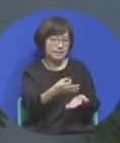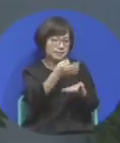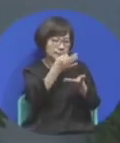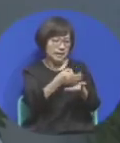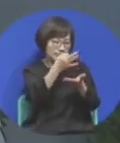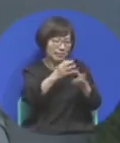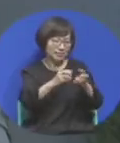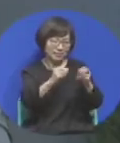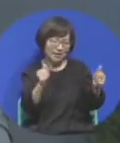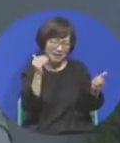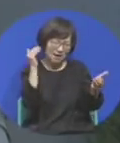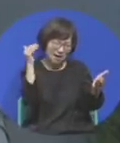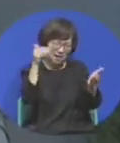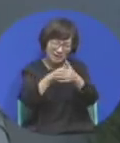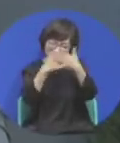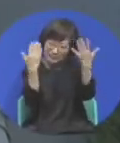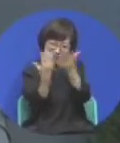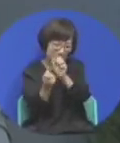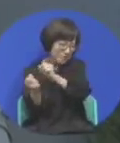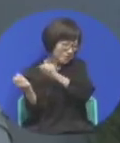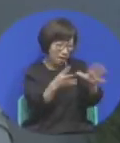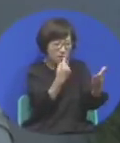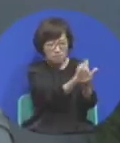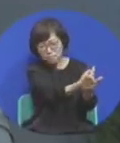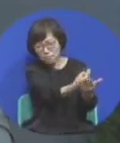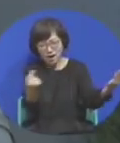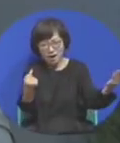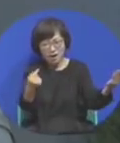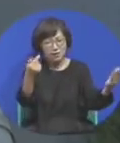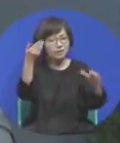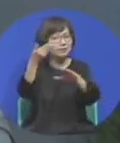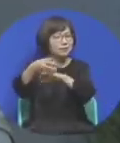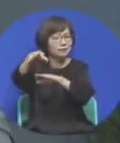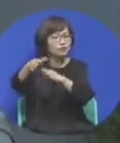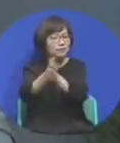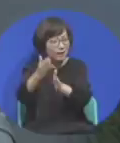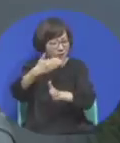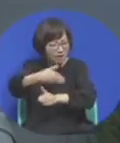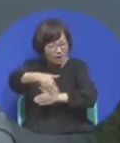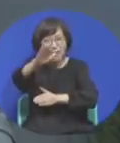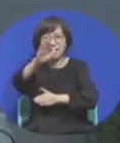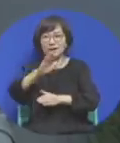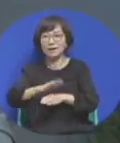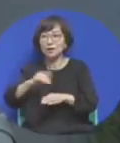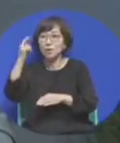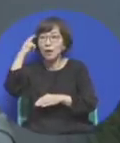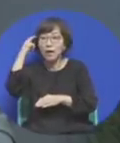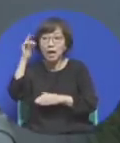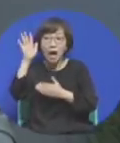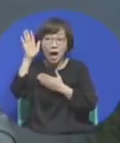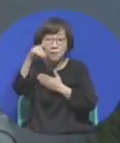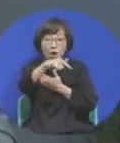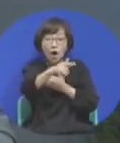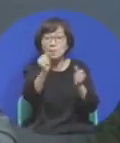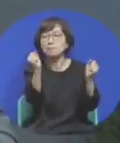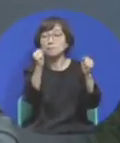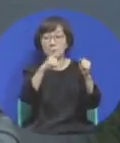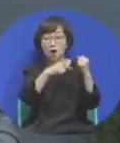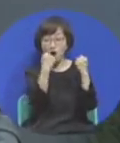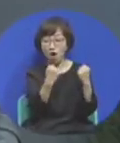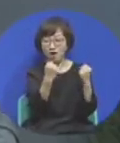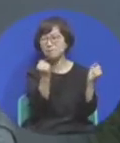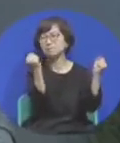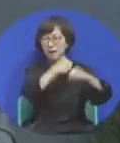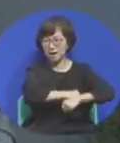discard your country, your people, your father's household, your possessions, and your home, and come out. 왜 그래요? Why? 망할 거니까. Because it's going to be